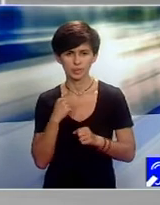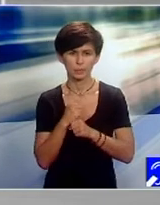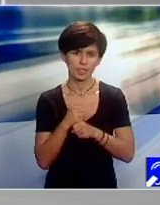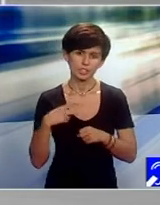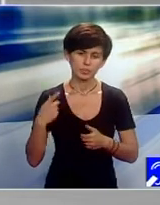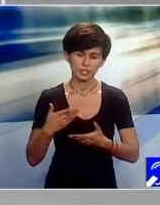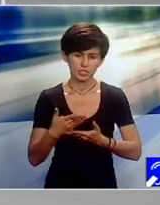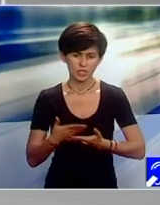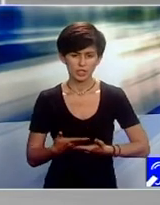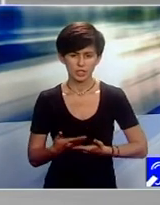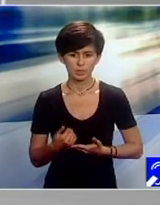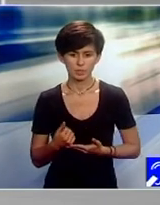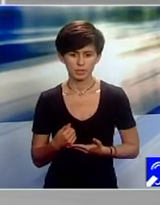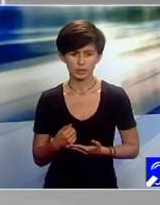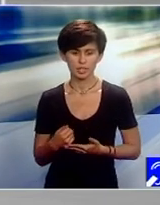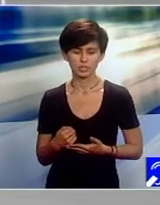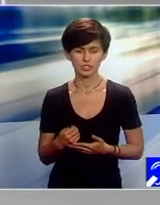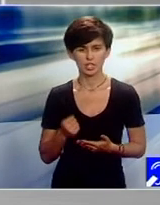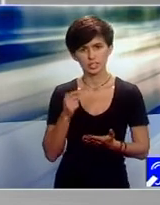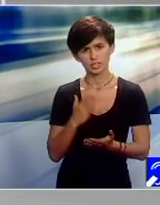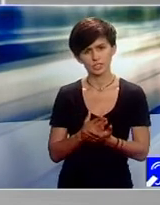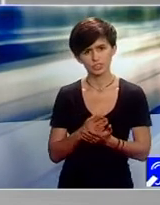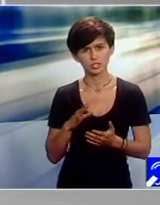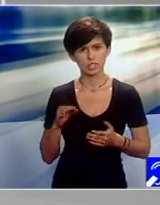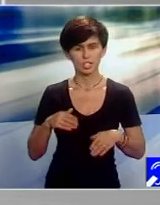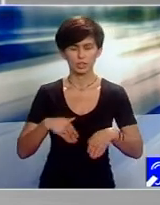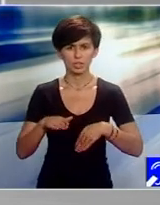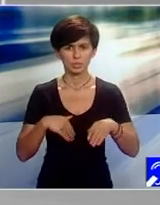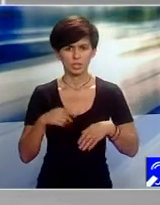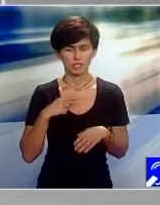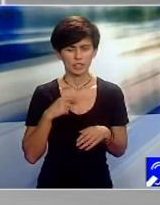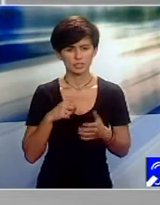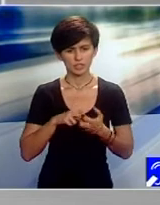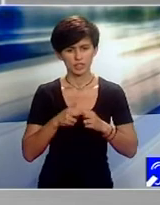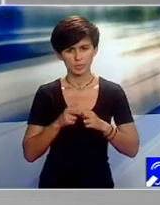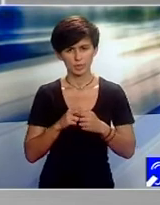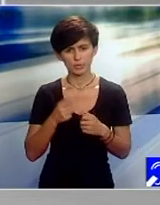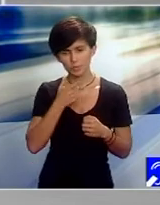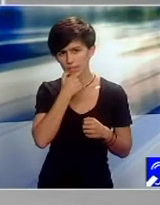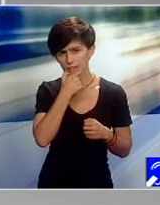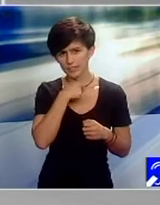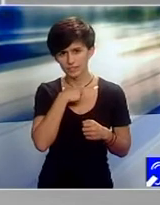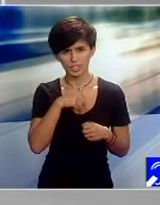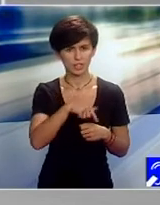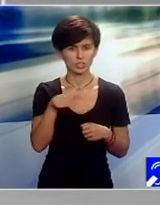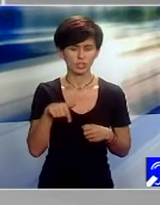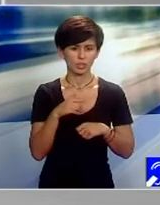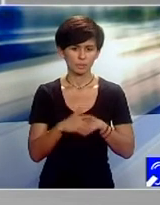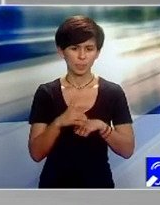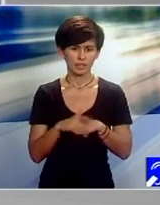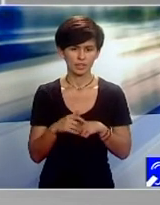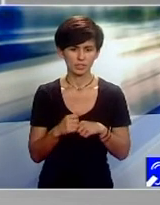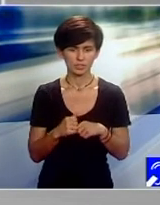primește poziția altor ministere. Sunt probleme vechi, sunt actuale și noi încercăm să luăm și